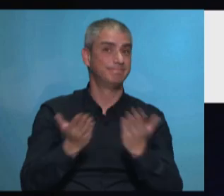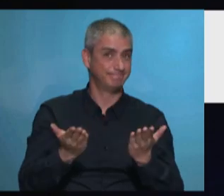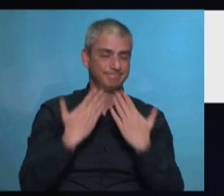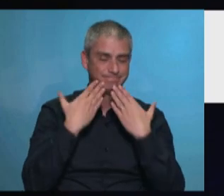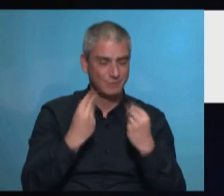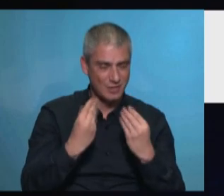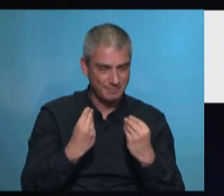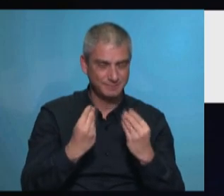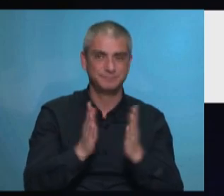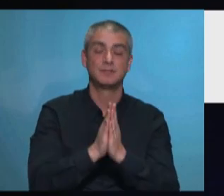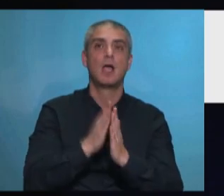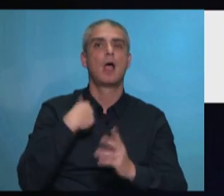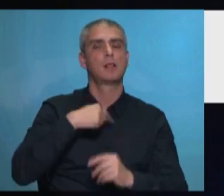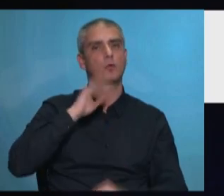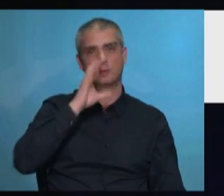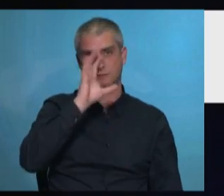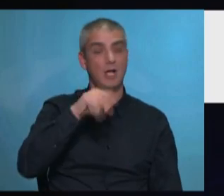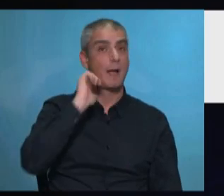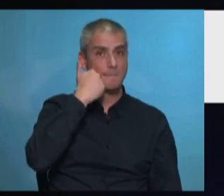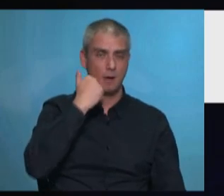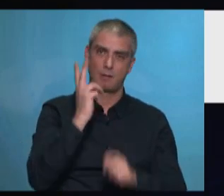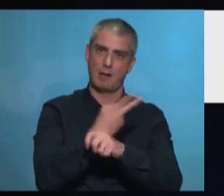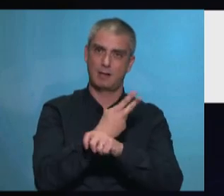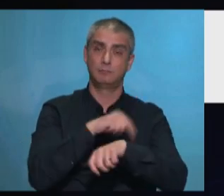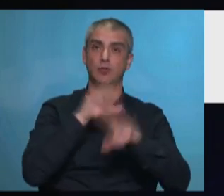טל. אנחנו נהיה כאן גם מחר, כרגיל,